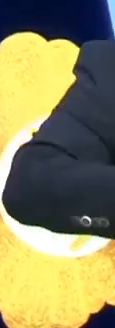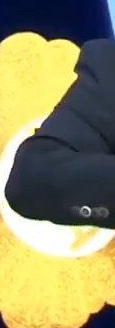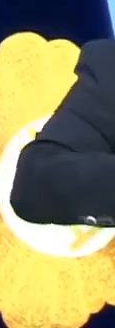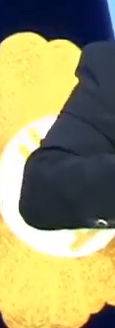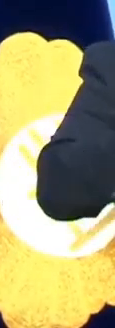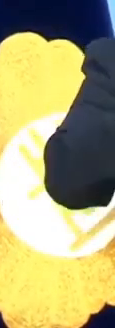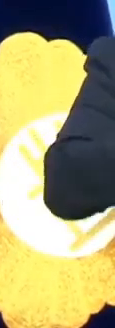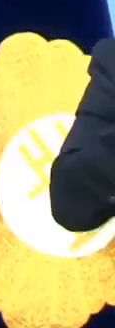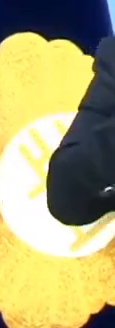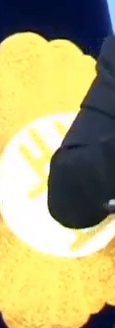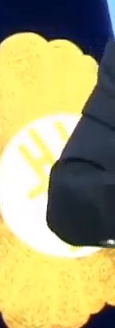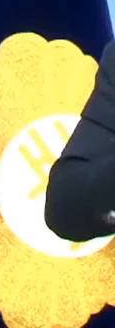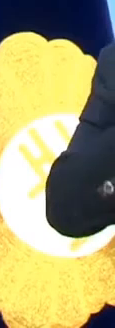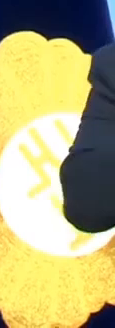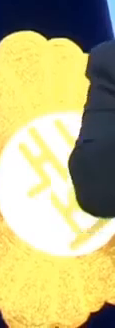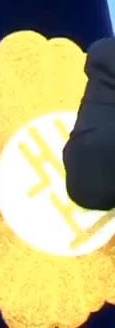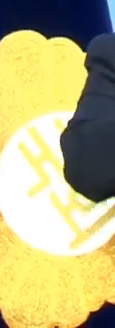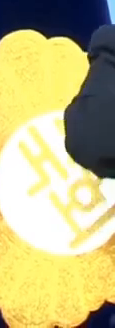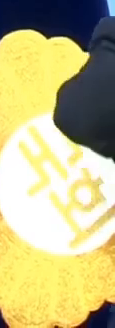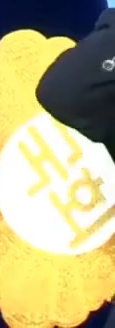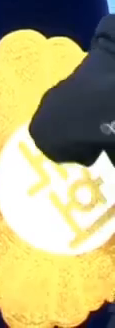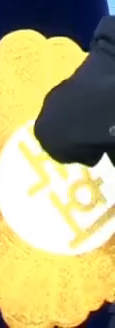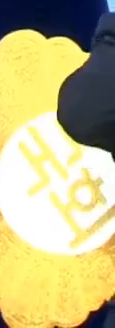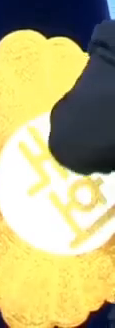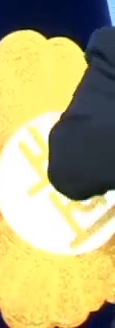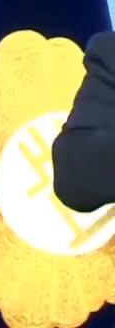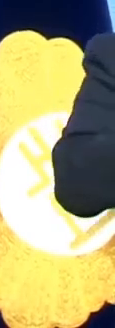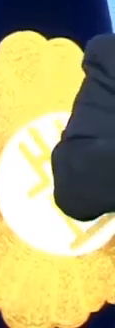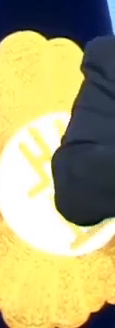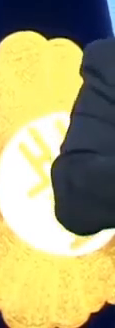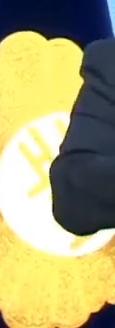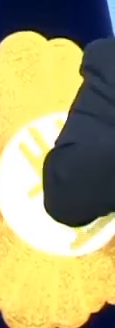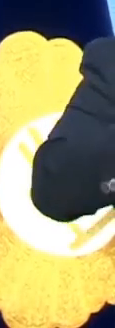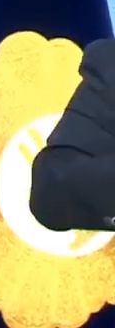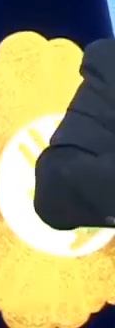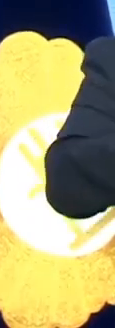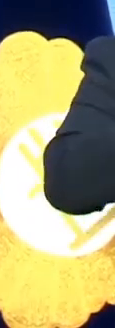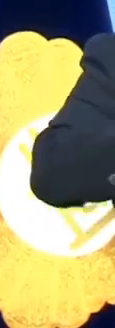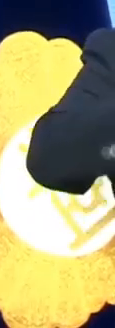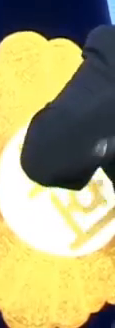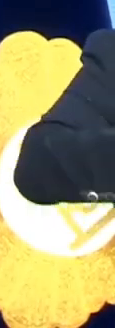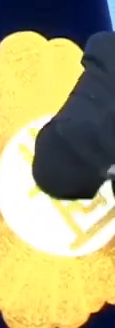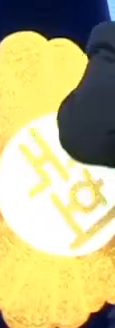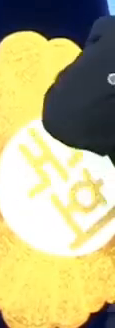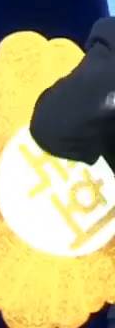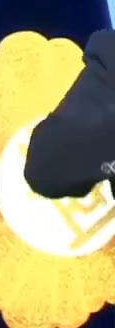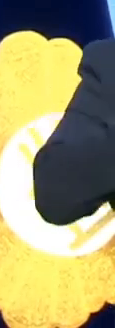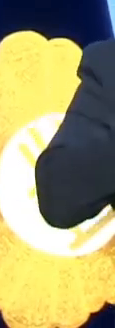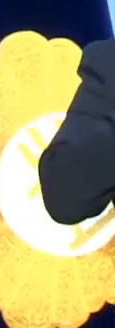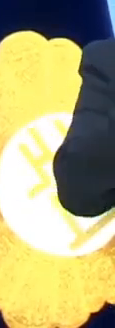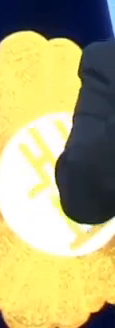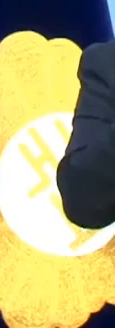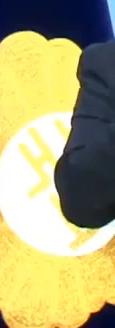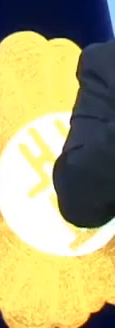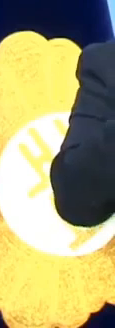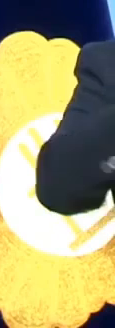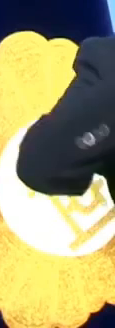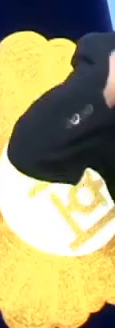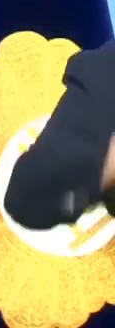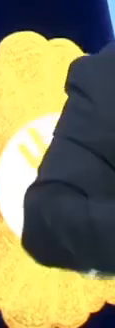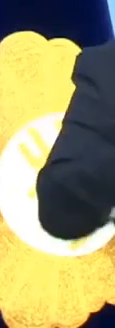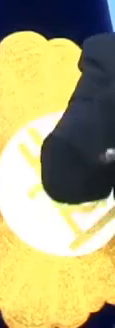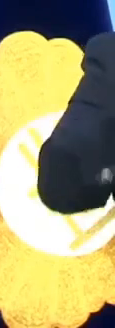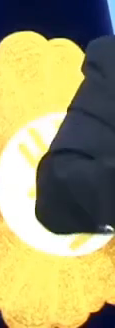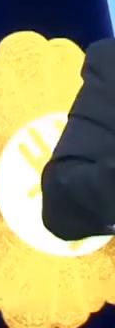소개하고 그 동안 소년 범죄 대책 으로 제시 되어 왔던 형사 미성년자 1 0 14세 줘 이것을 하향하는 기보다는